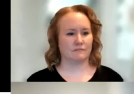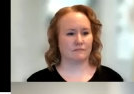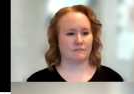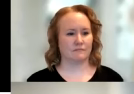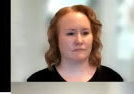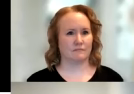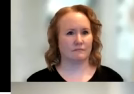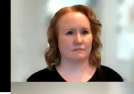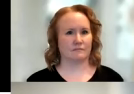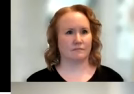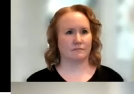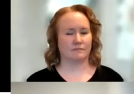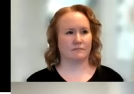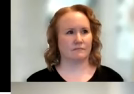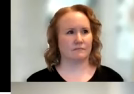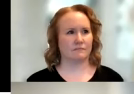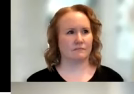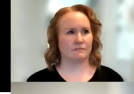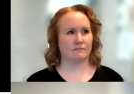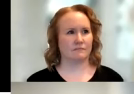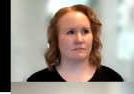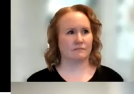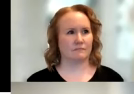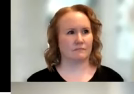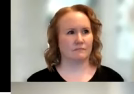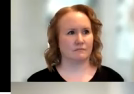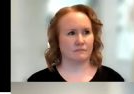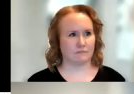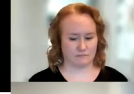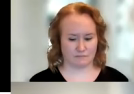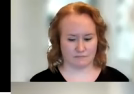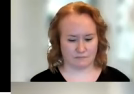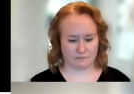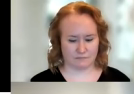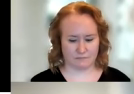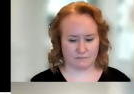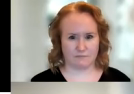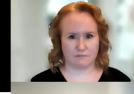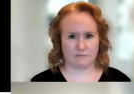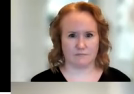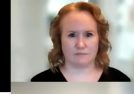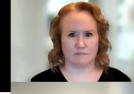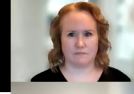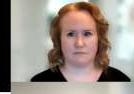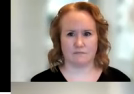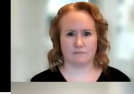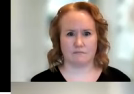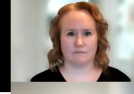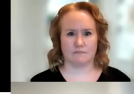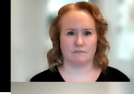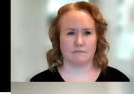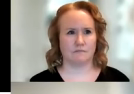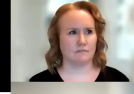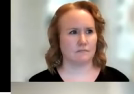blant annet I direktivets artikkel 1, altså formålsbestemmelsen, hvor det fremgår uttrykkelig at formålet med direktivet å